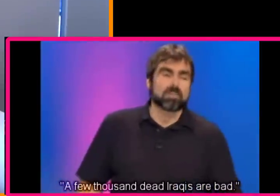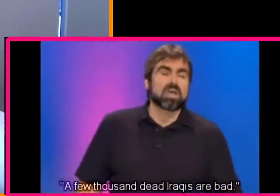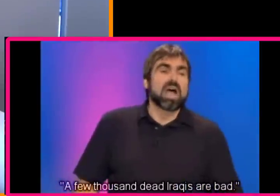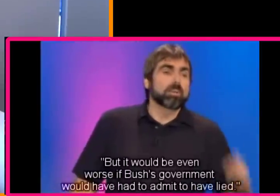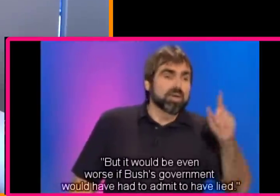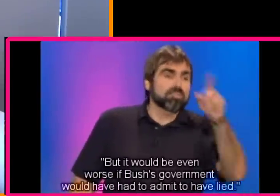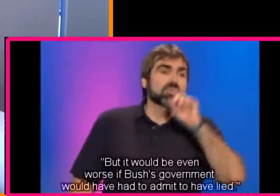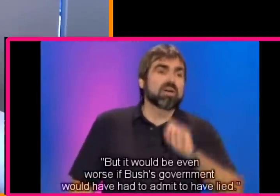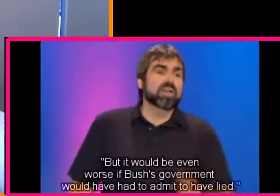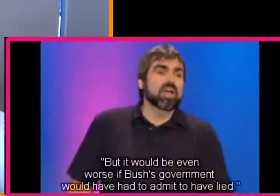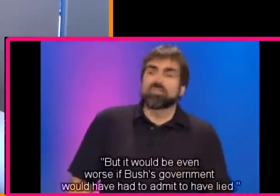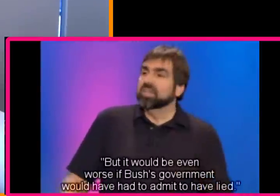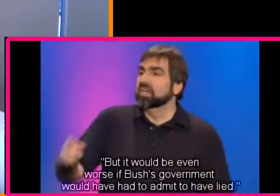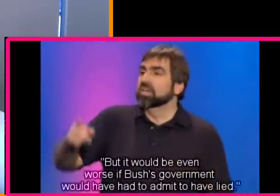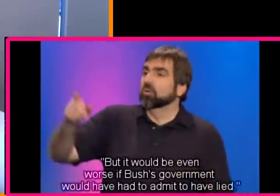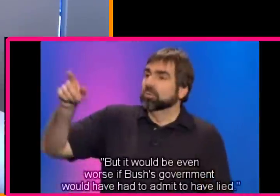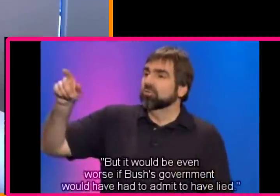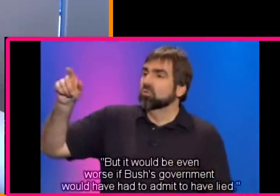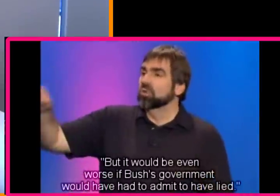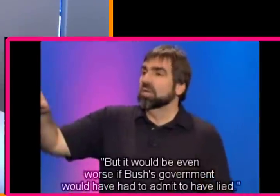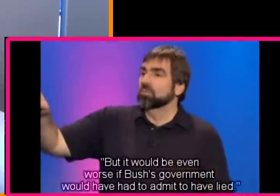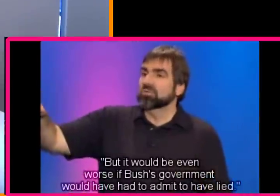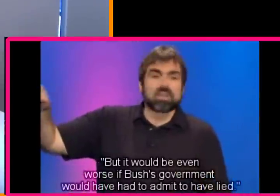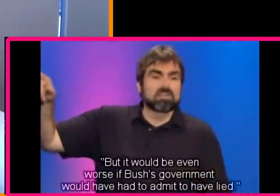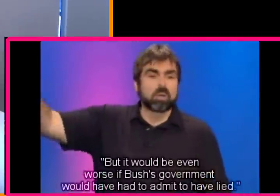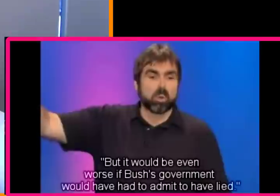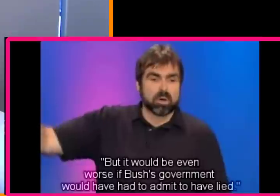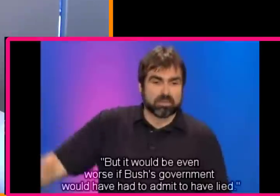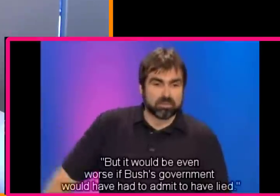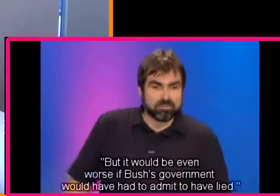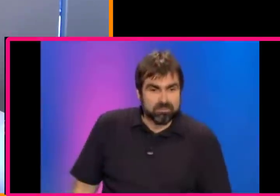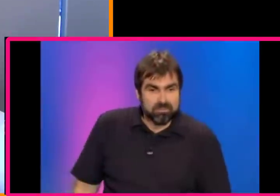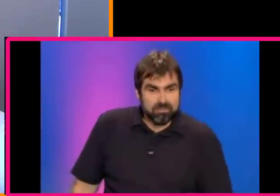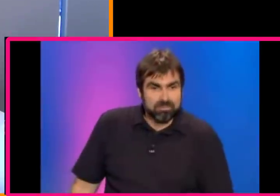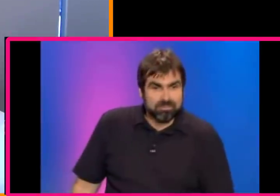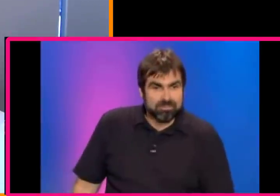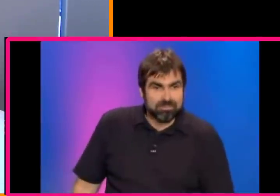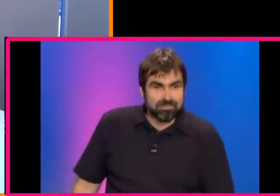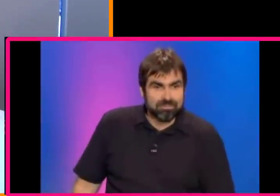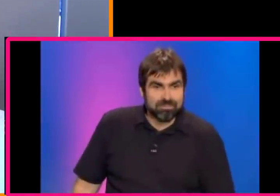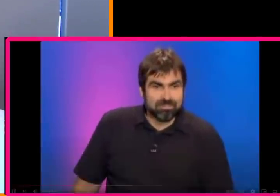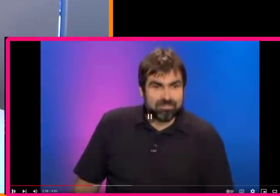schlimm aber noch schlimmer wäre wenn die regierung durch zugeben müsste dass sie gelogen hat